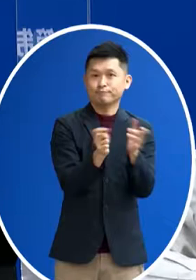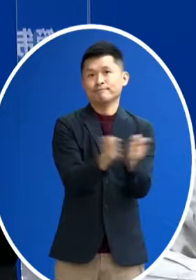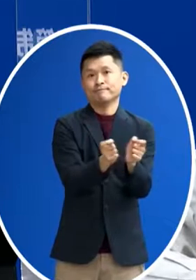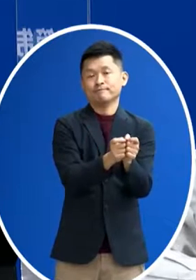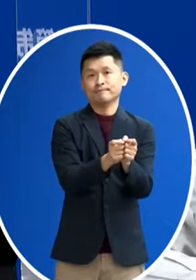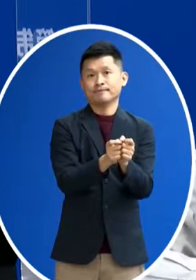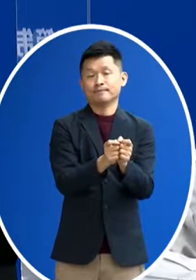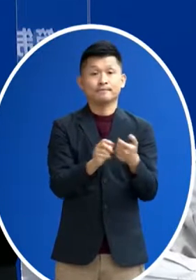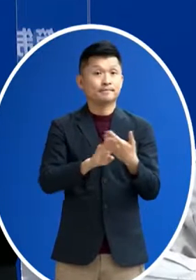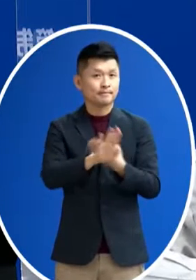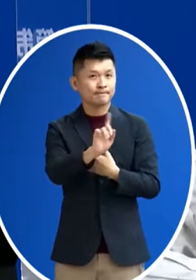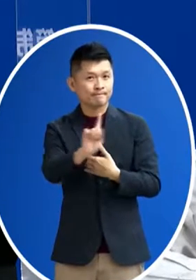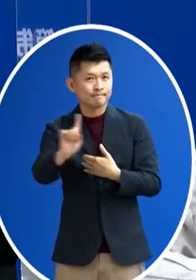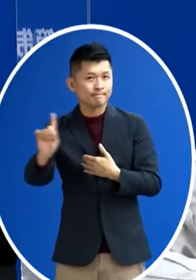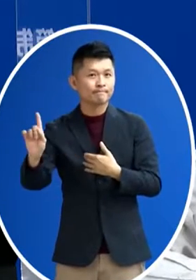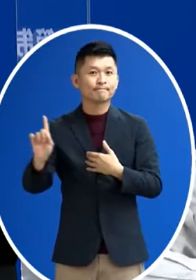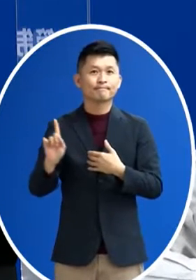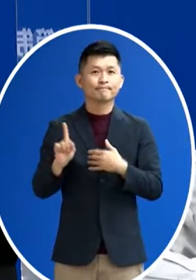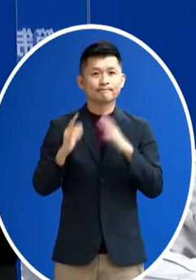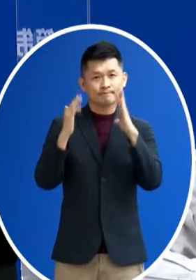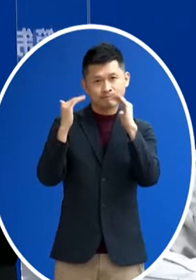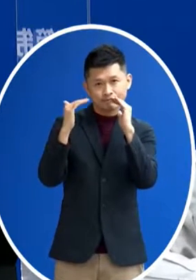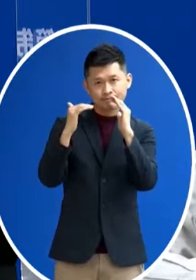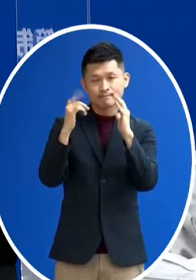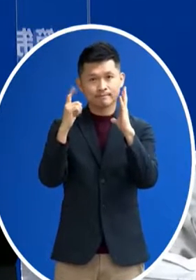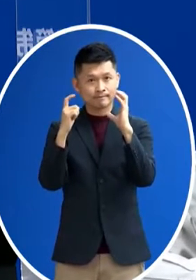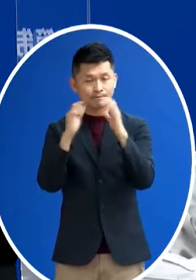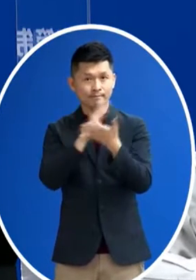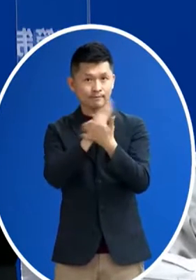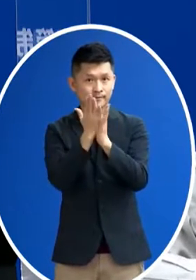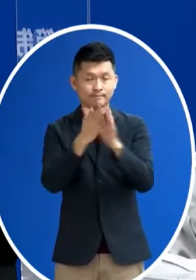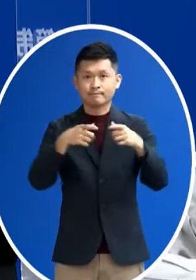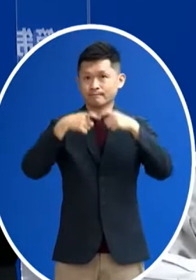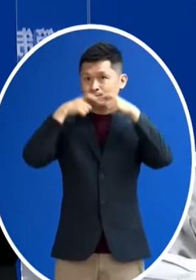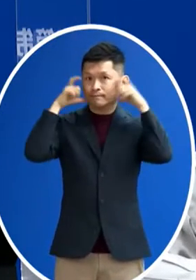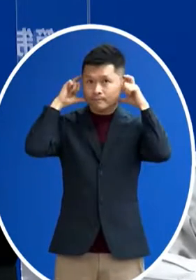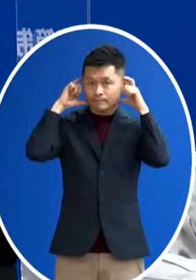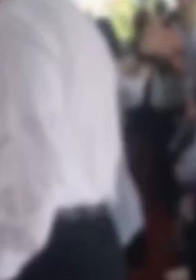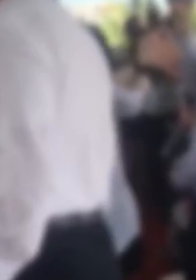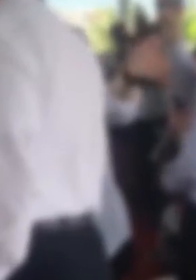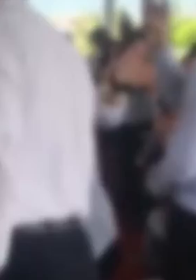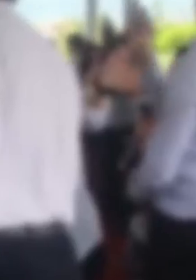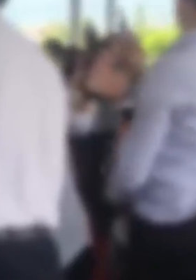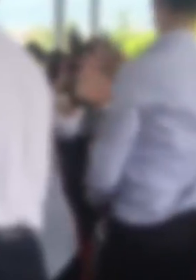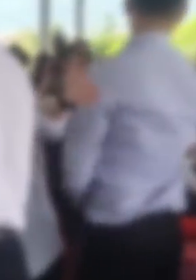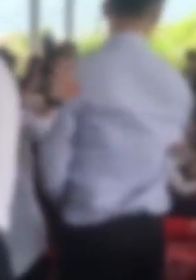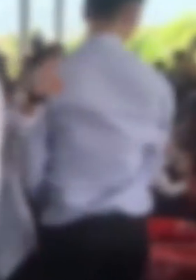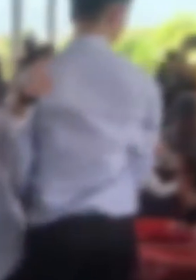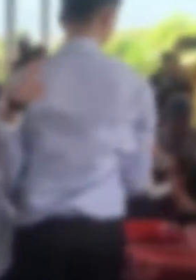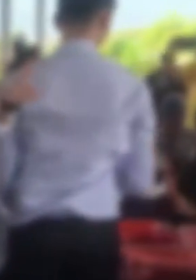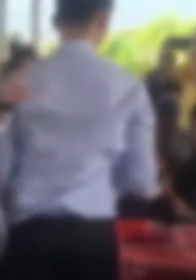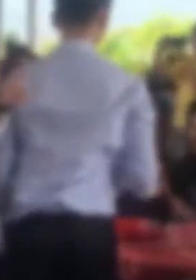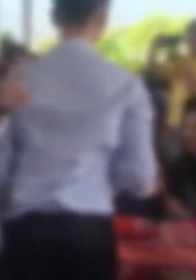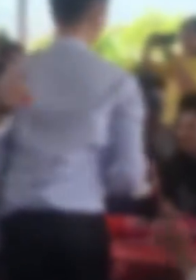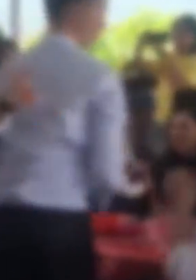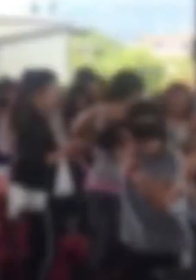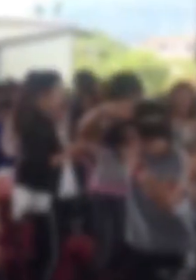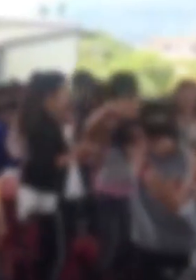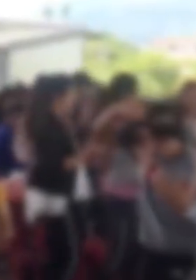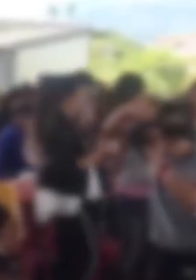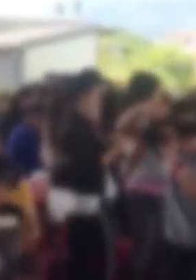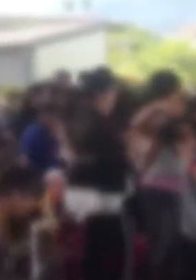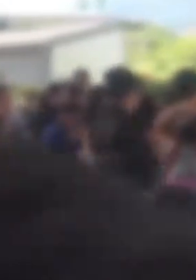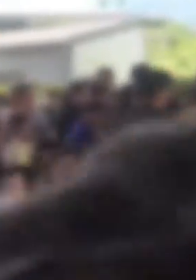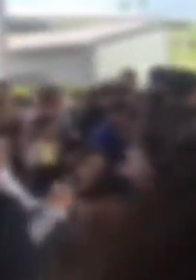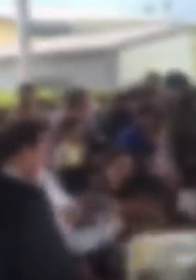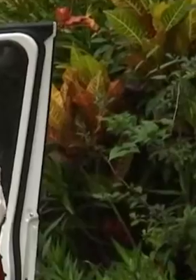他的所有的这个宗教仪式的部分都必须要全程佩戴口罩， 而餐会跟宴席也不可以烛桌敬